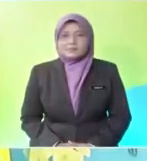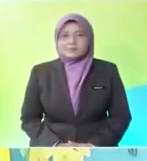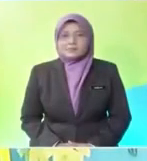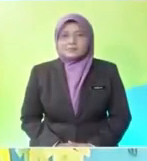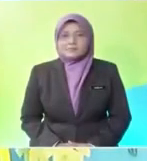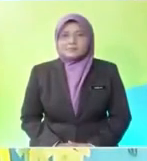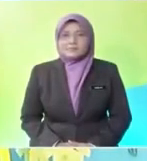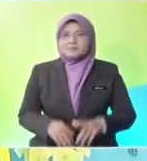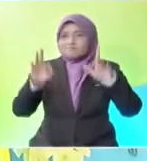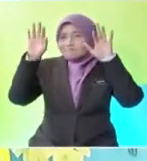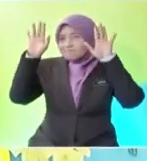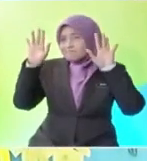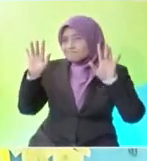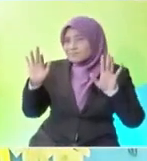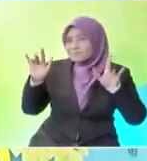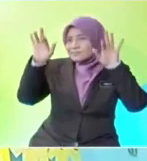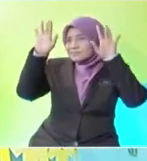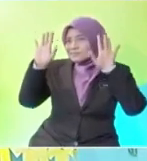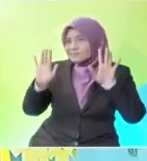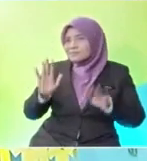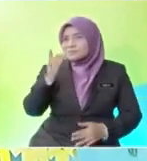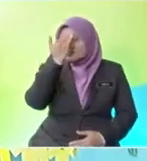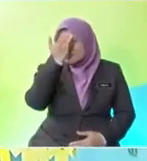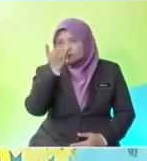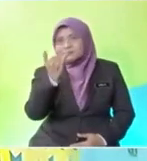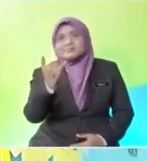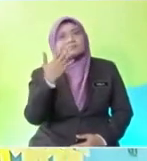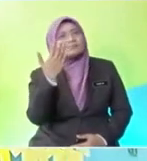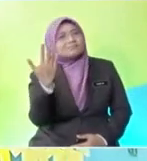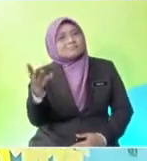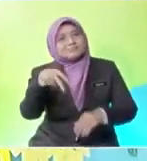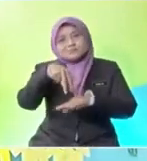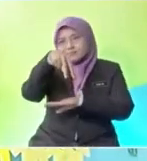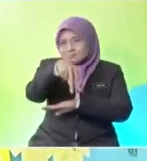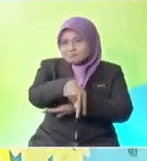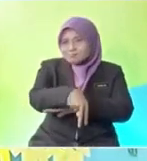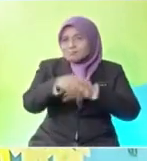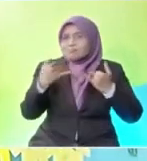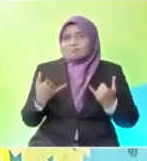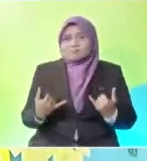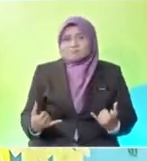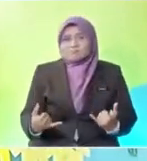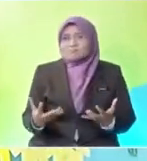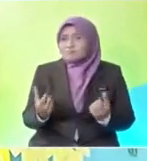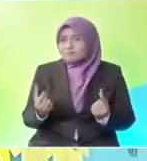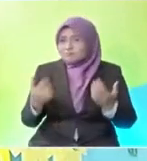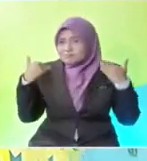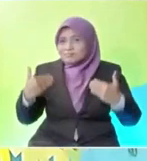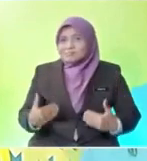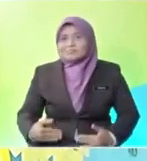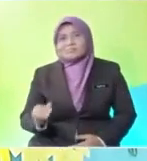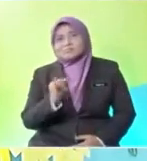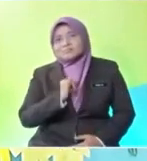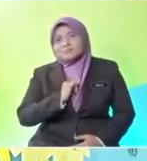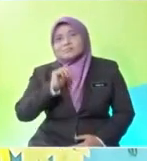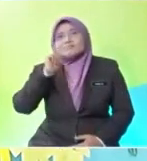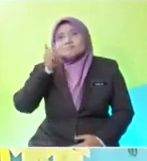Hujan Oh hujan kenapa engkau turun sekarang sudah basah baju sayur